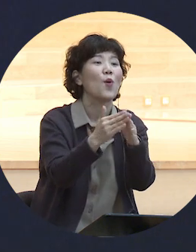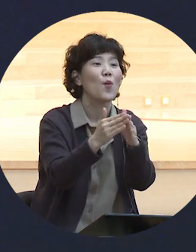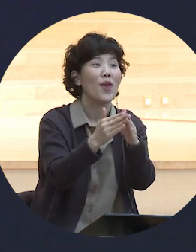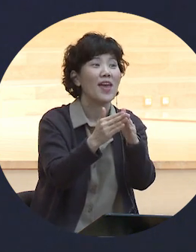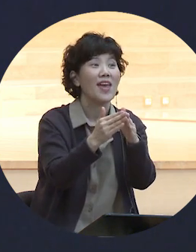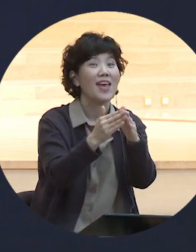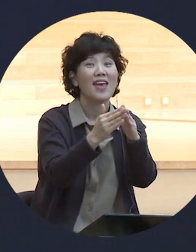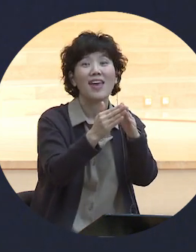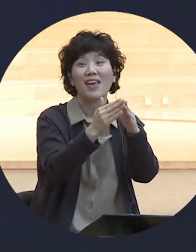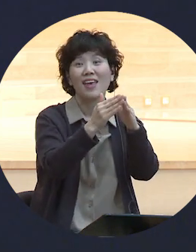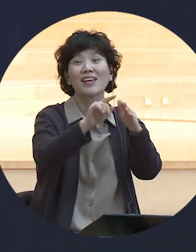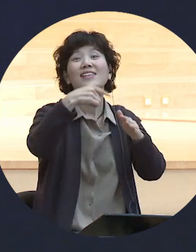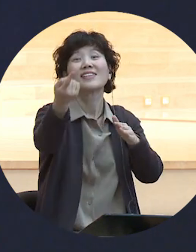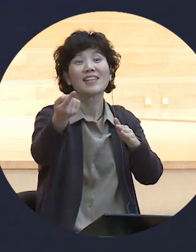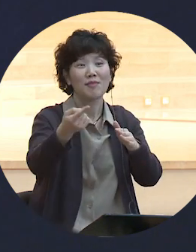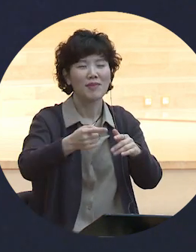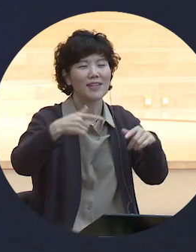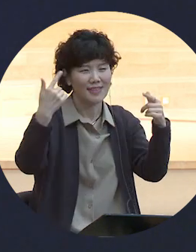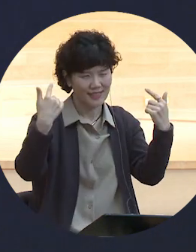뭐예요? 늘